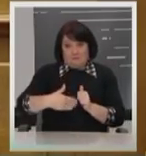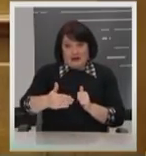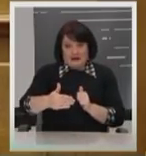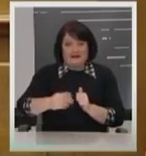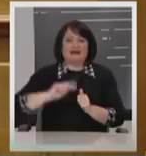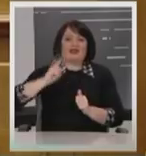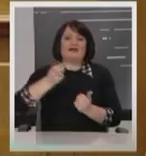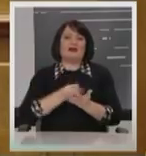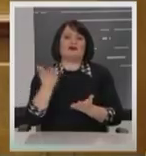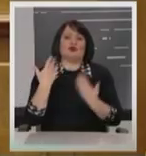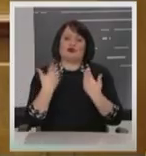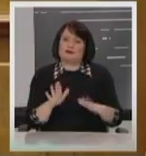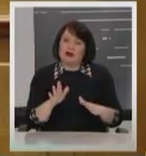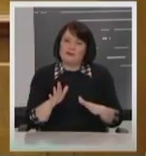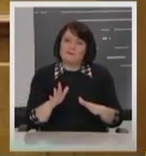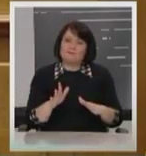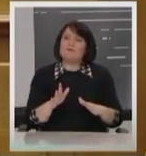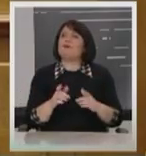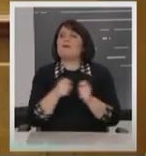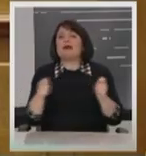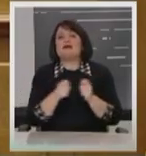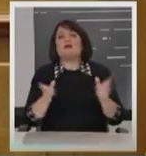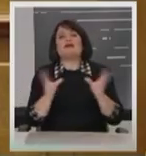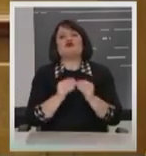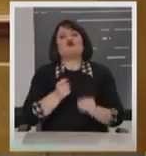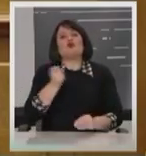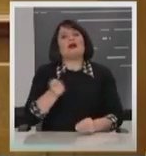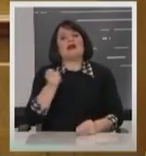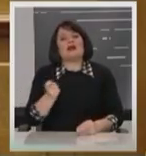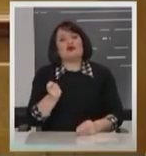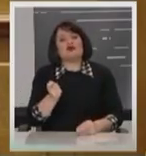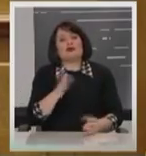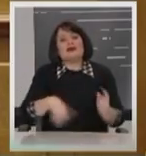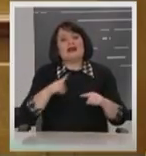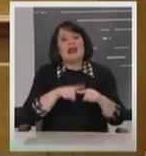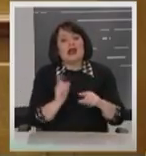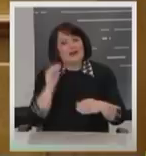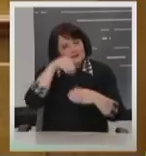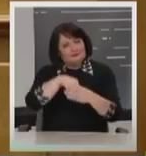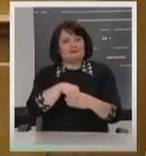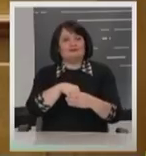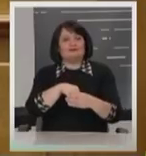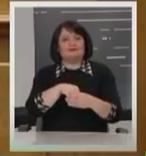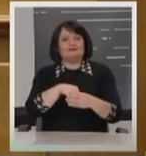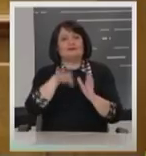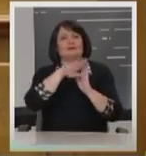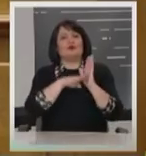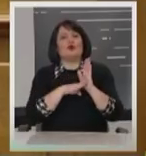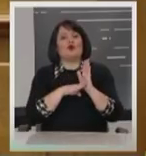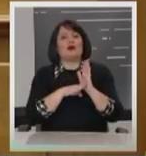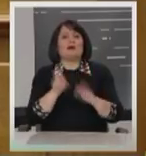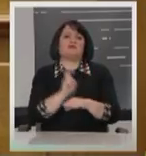της δεύτερης αξιολόγησης και τα μέτρα για το χρέος η ένταξη της χώρας μας στο πρόγραμμα